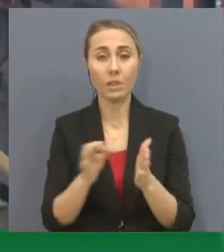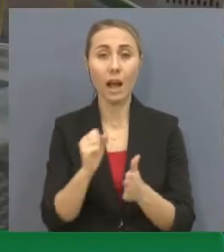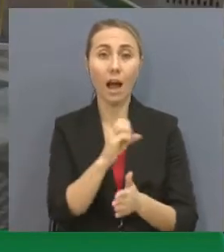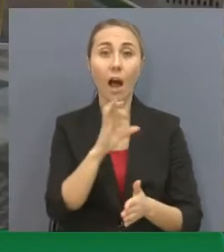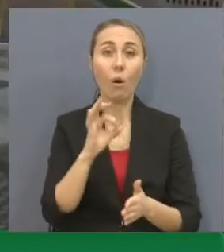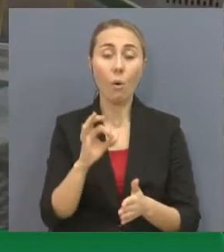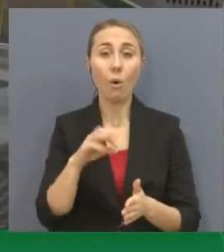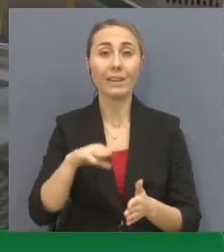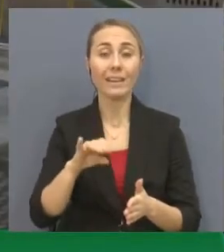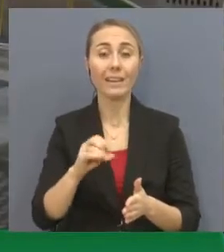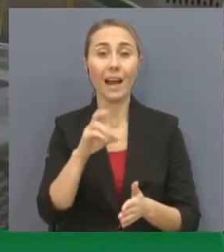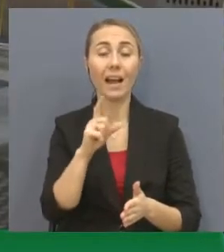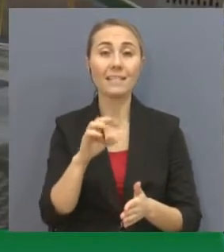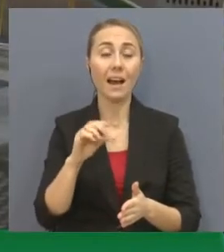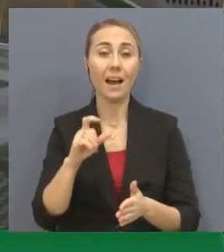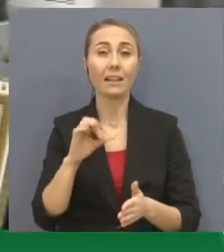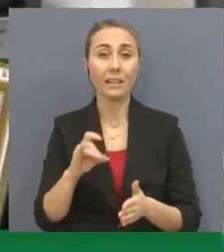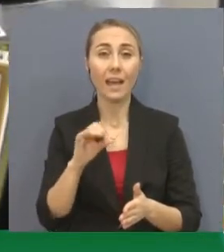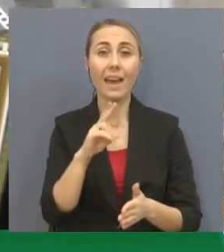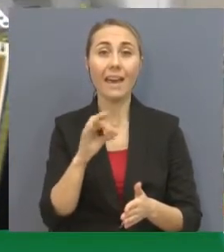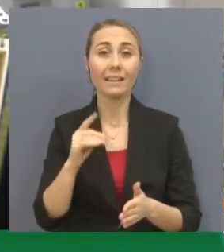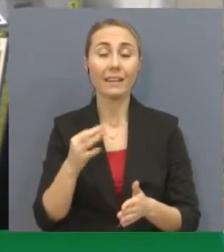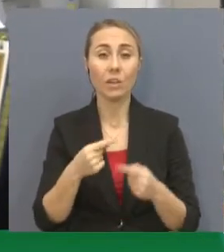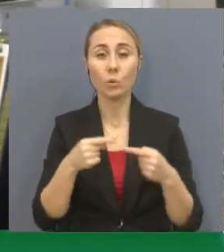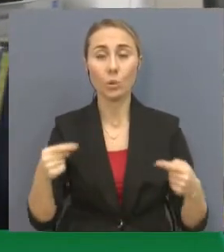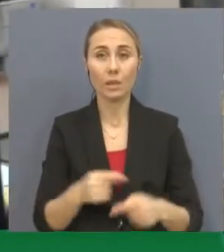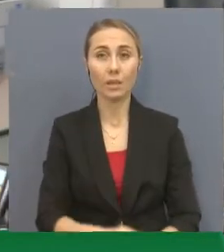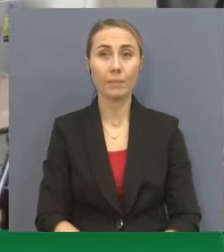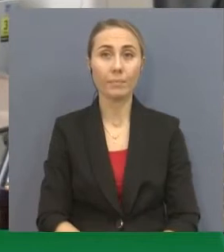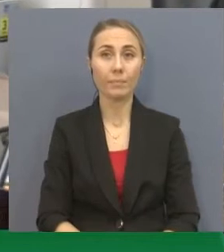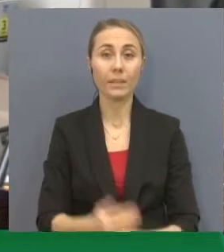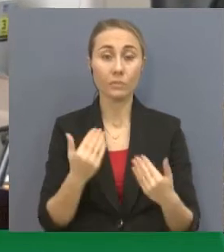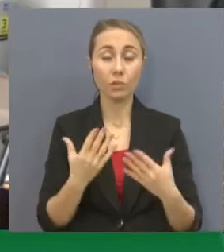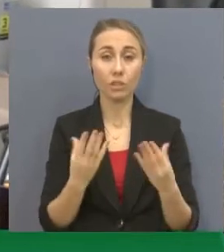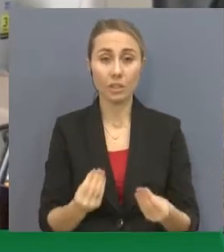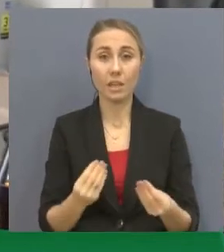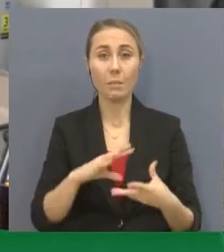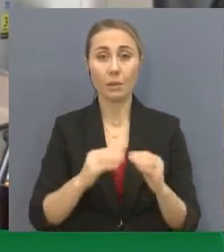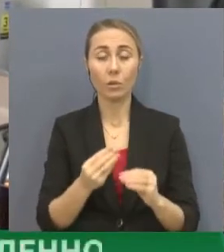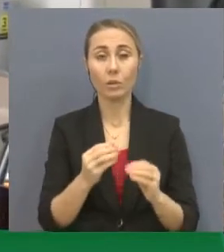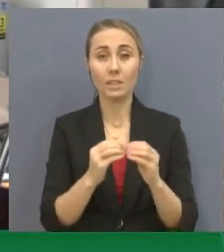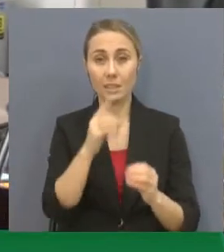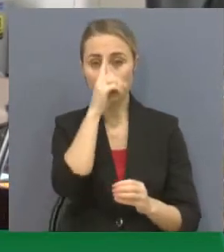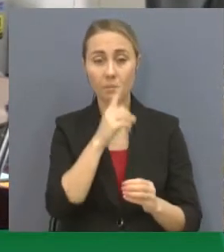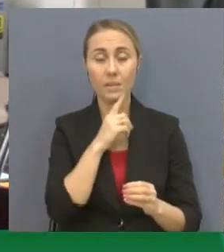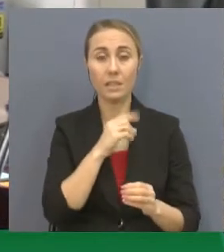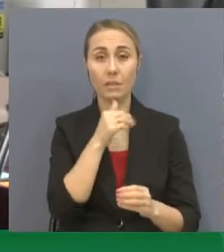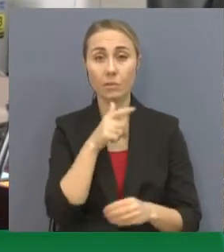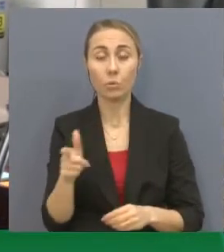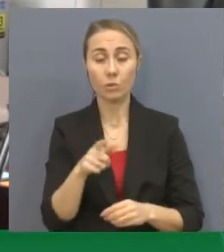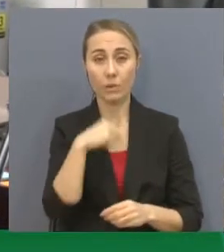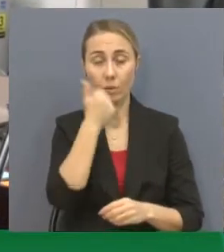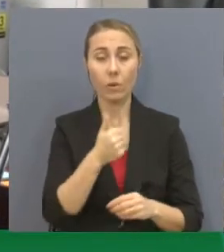тона сказах алтын инки и другие на сегодняшний день по итогам 10 месяцев козел года